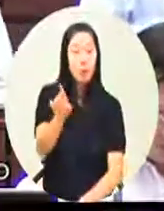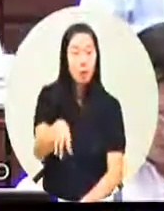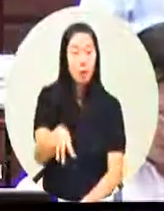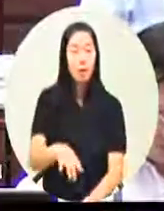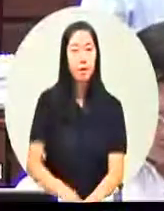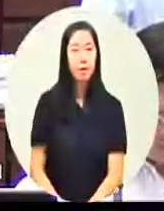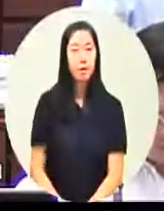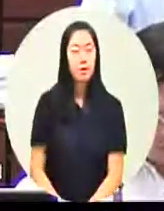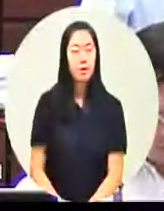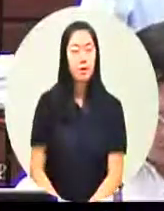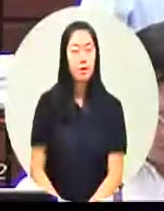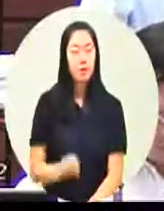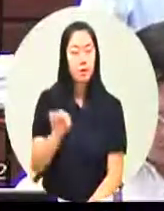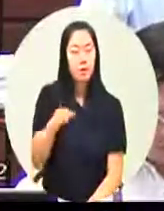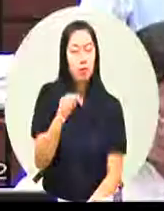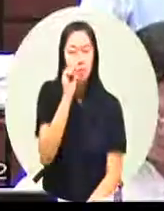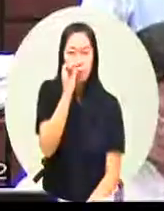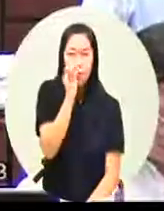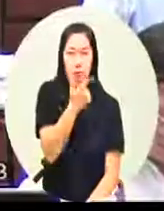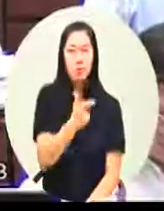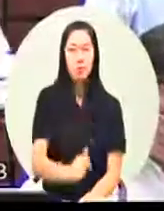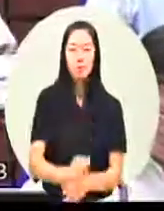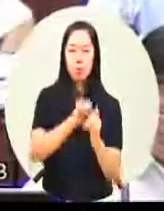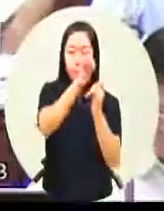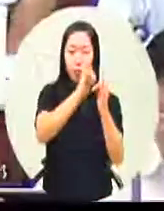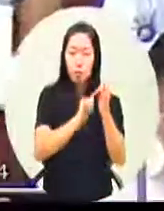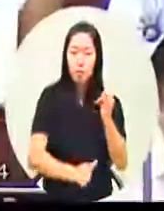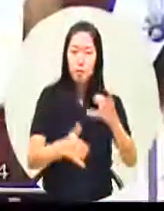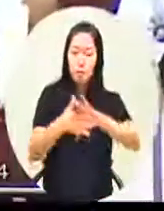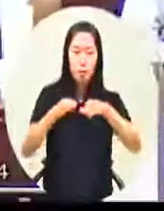它要跟我们有特殊的历史人文风貌的这个